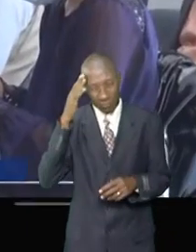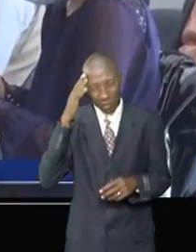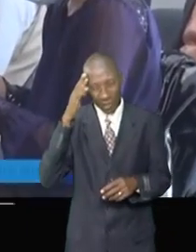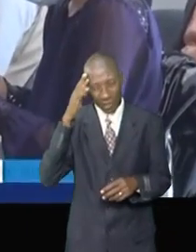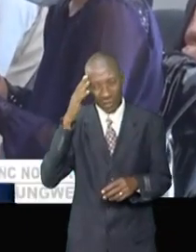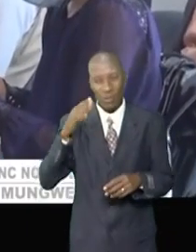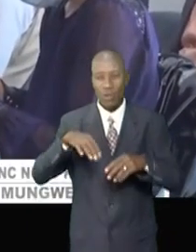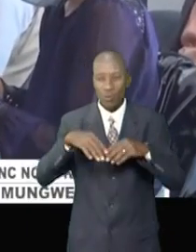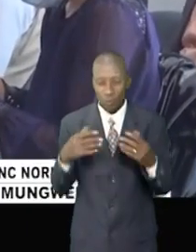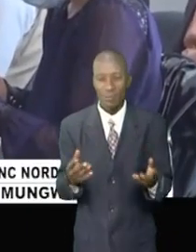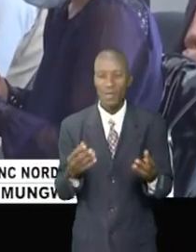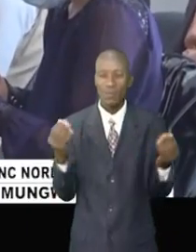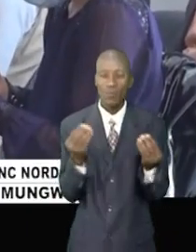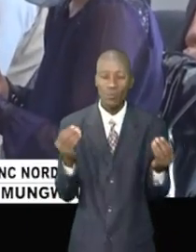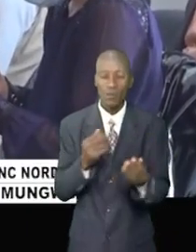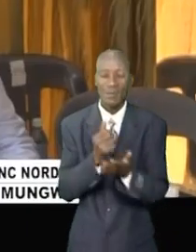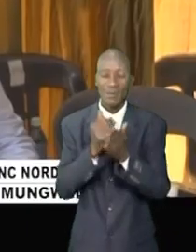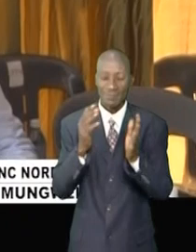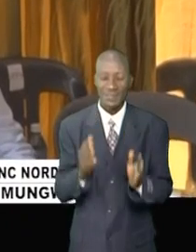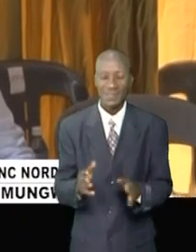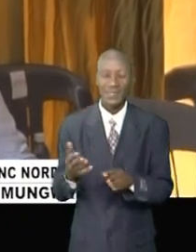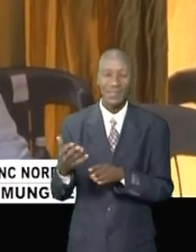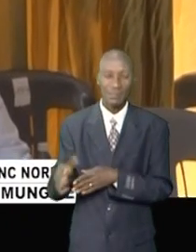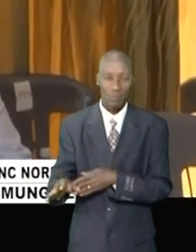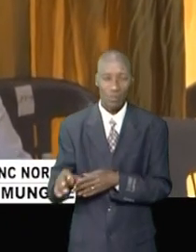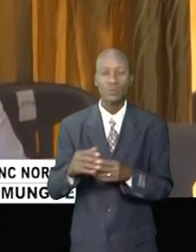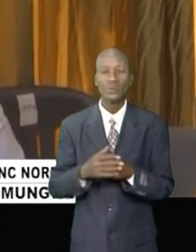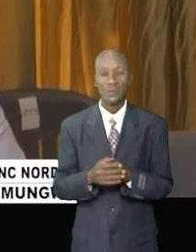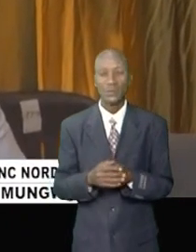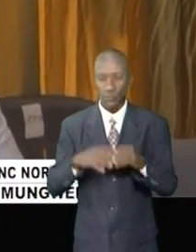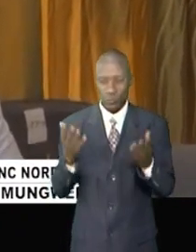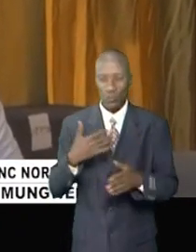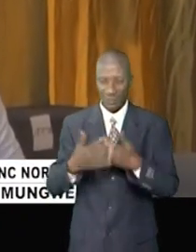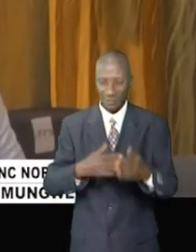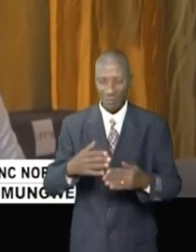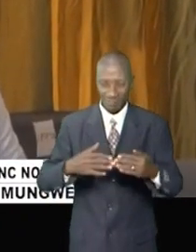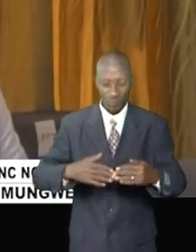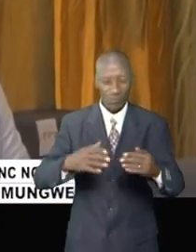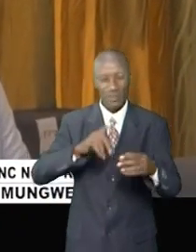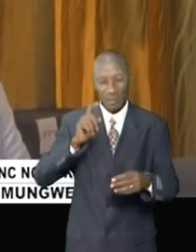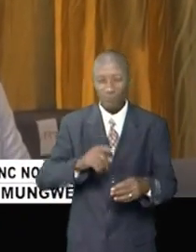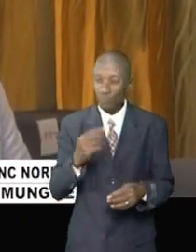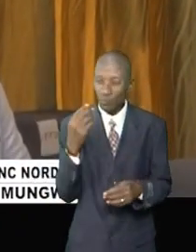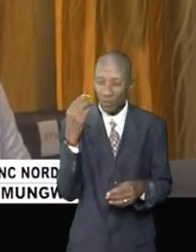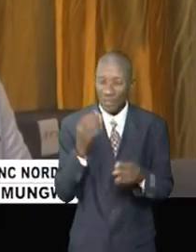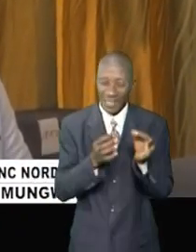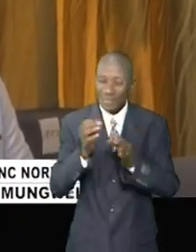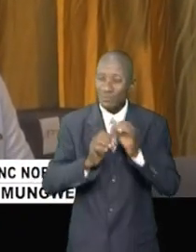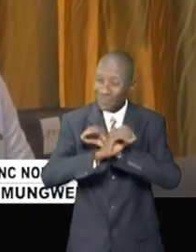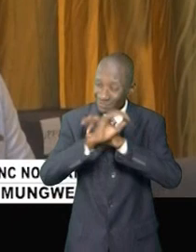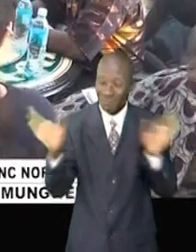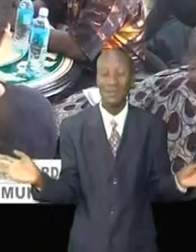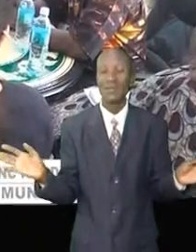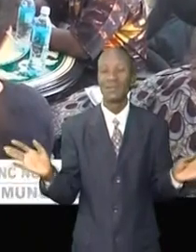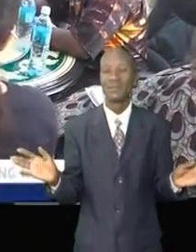pied d'œuvre depuis lundi. Ils se sont montrés déterminés à tout mettre en œuvre pour que toute la lumière soit faite sur ce drame. Ils n'excluent pas